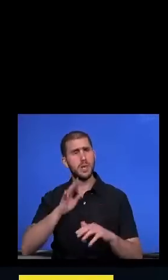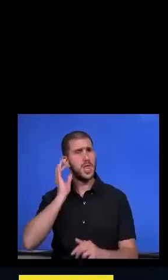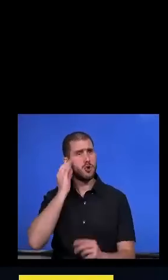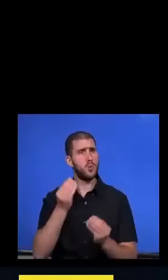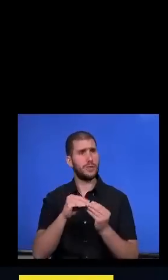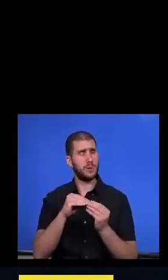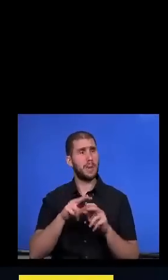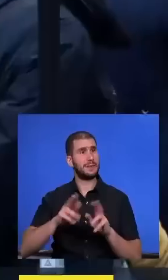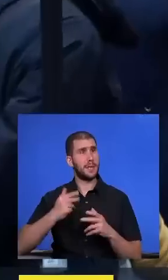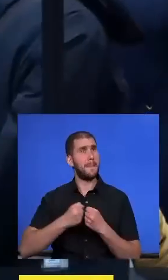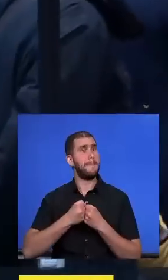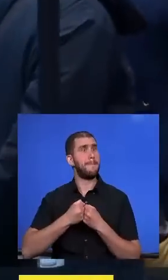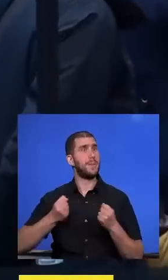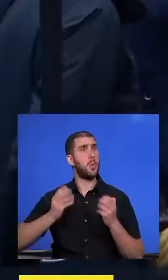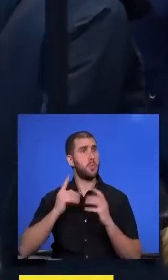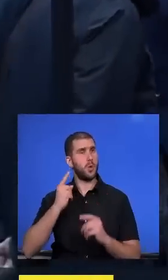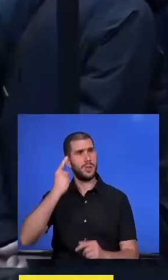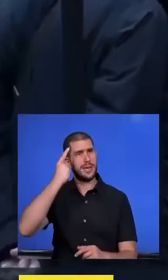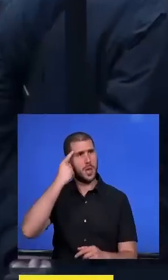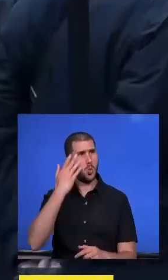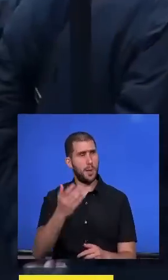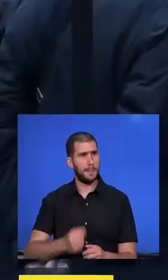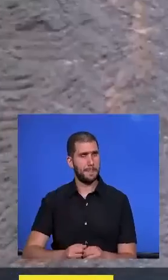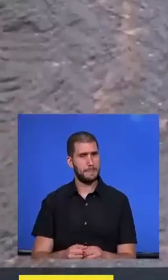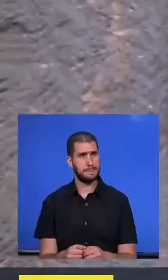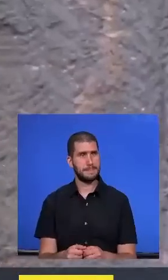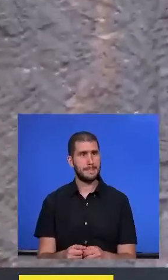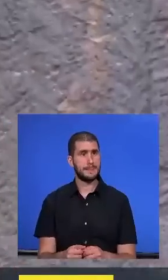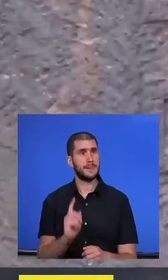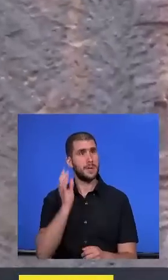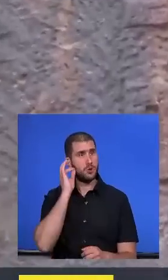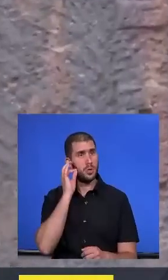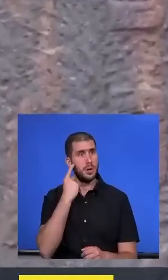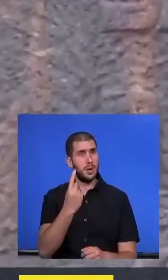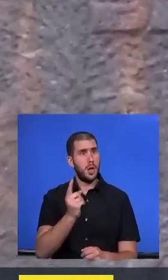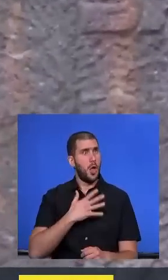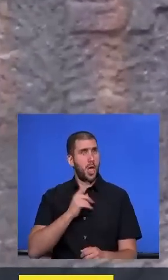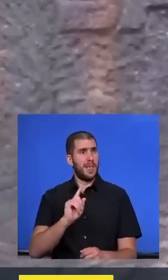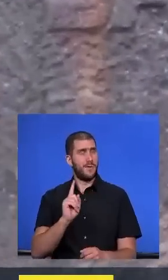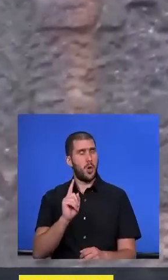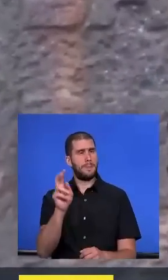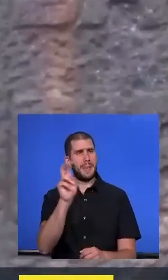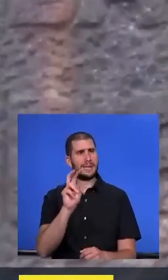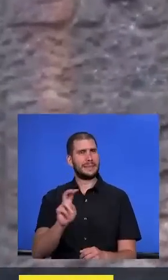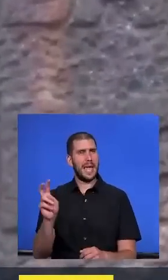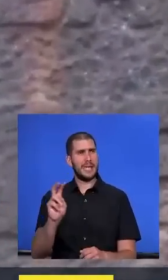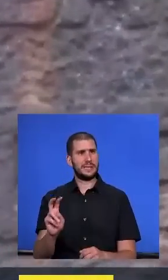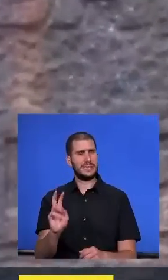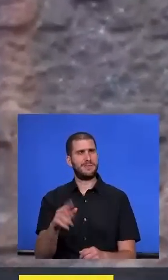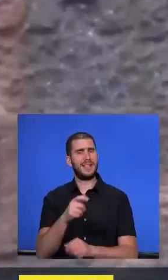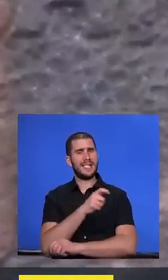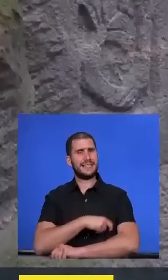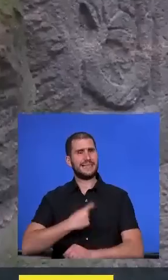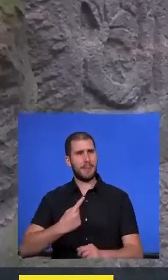Die Situation war extrem angespannt, das ist klar. Doch die Frauen ließen sich vor der SS und